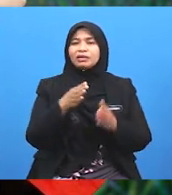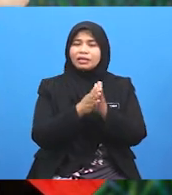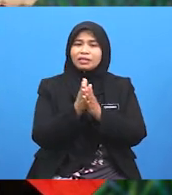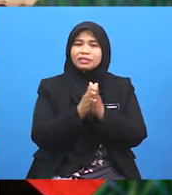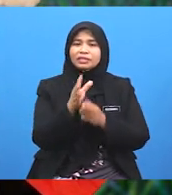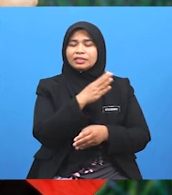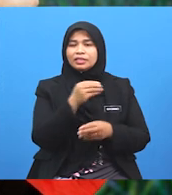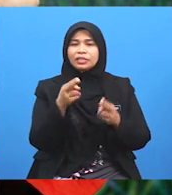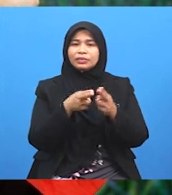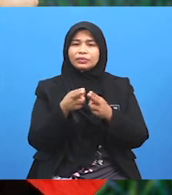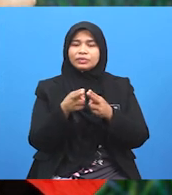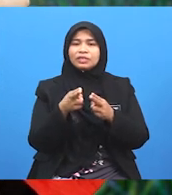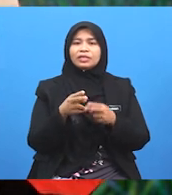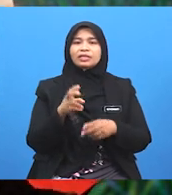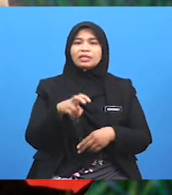tangga kejayaan.